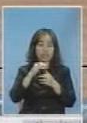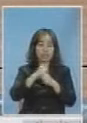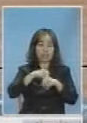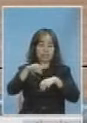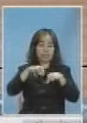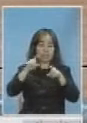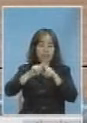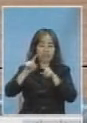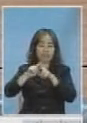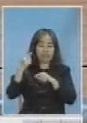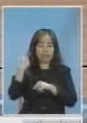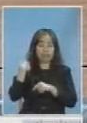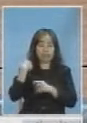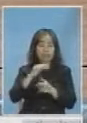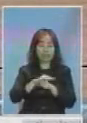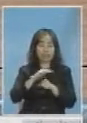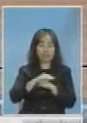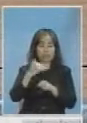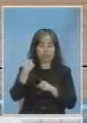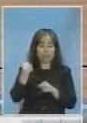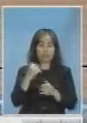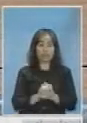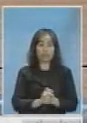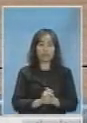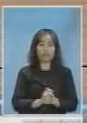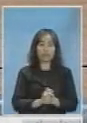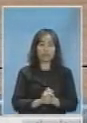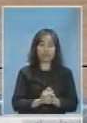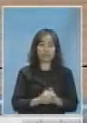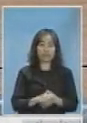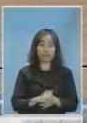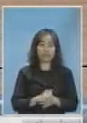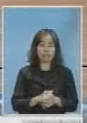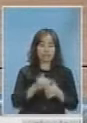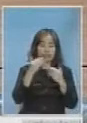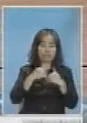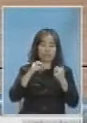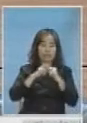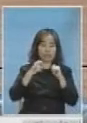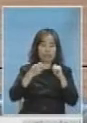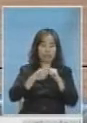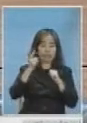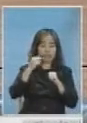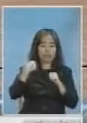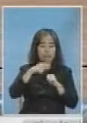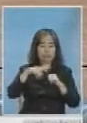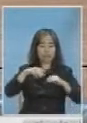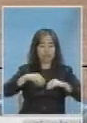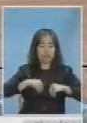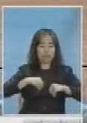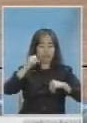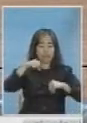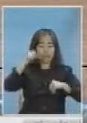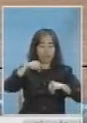ยู่นอกเหนือขอบเขตของกฎหมายไทยปัญหาก็คือว่าเราจะยอมจำนนเพียงเท่านี้หรือครับ